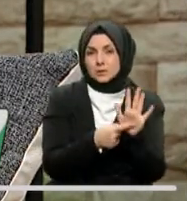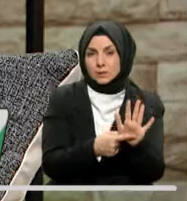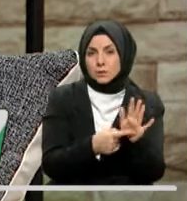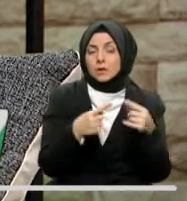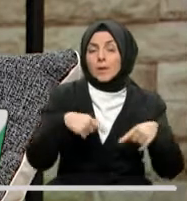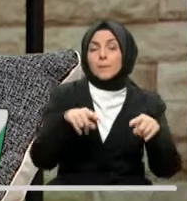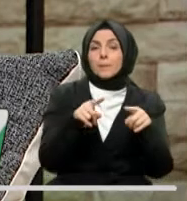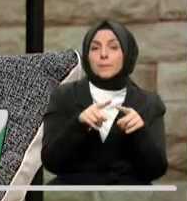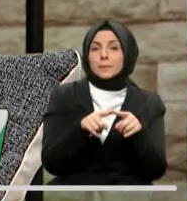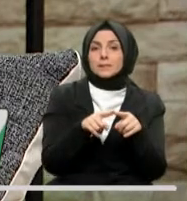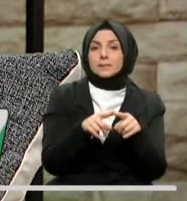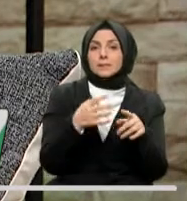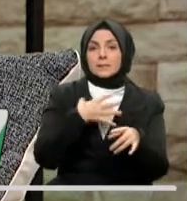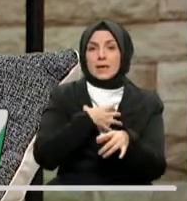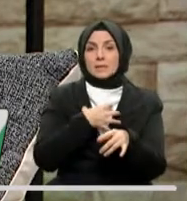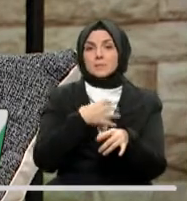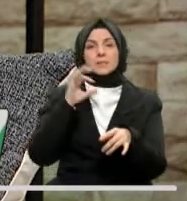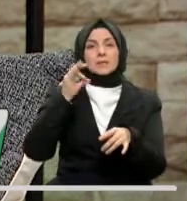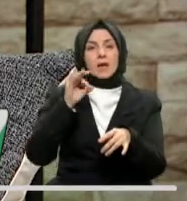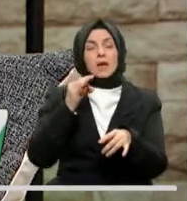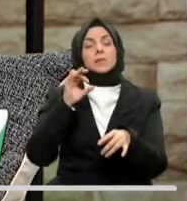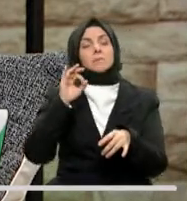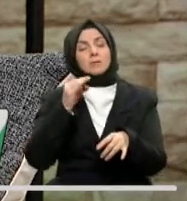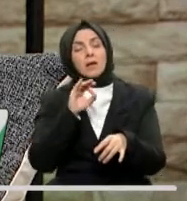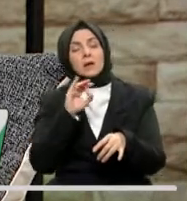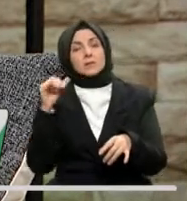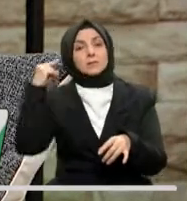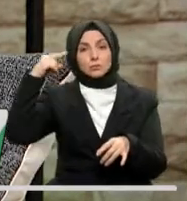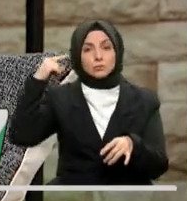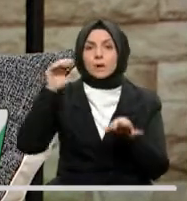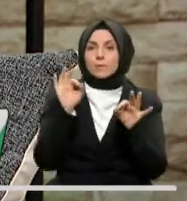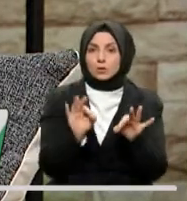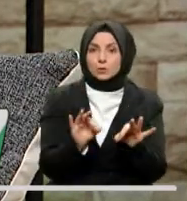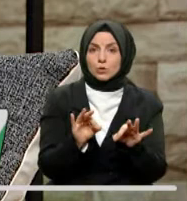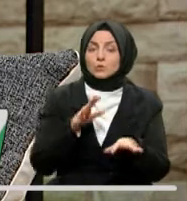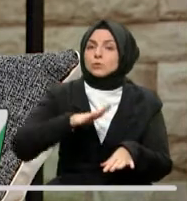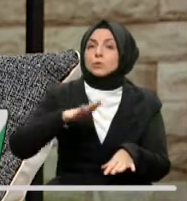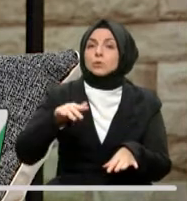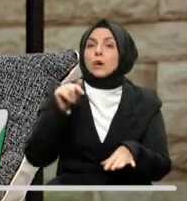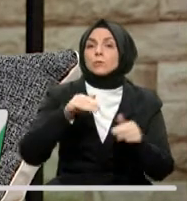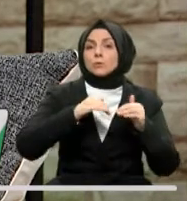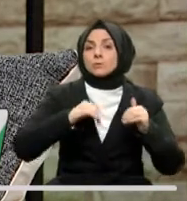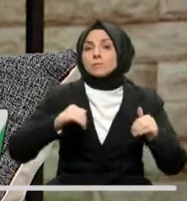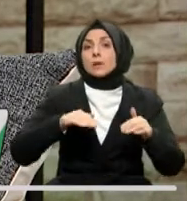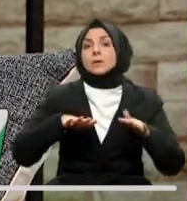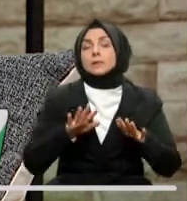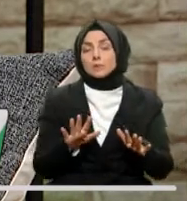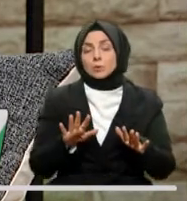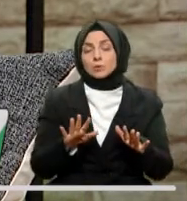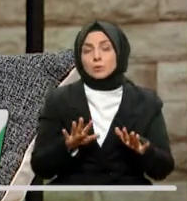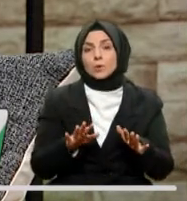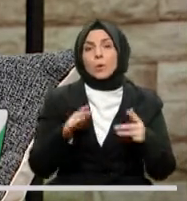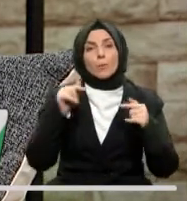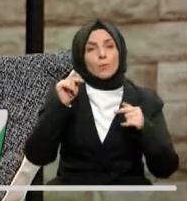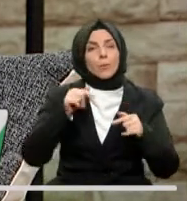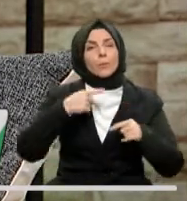araba aldığımız oluşturmaya başlıyoruz buradan çocukken bunun ayırdı çok edemeyebilir yoruz ve bu bizim direkt